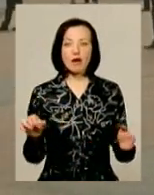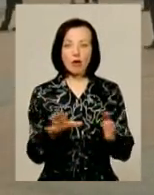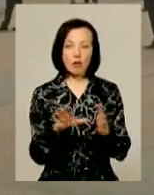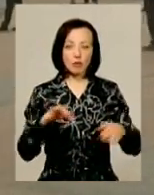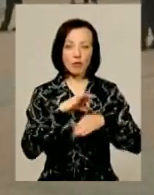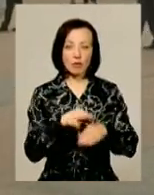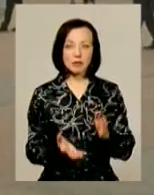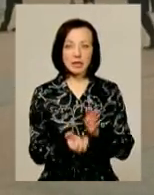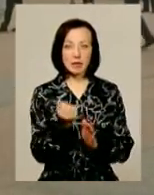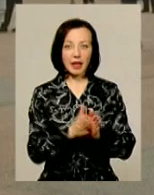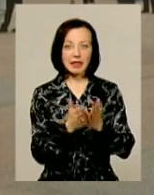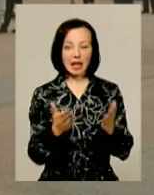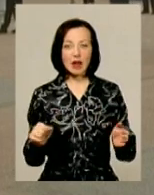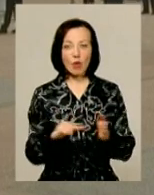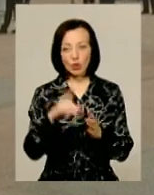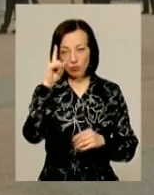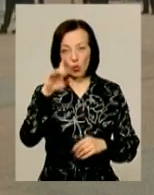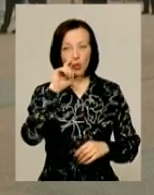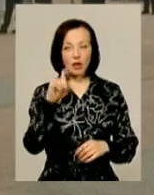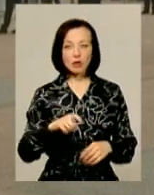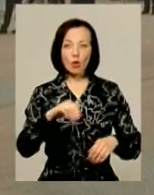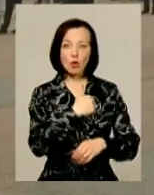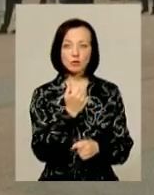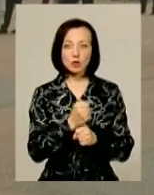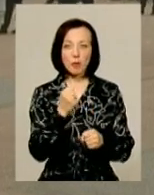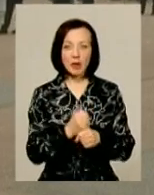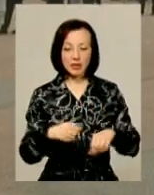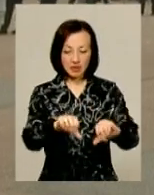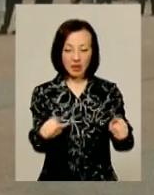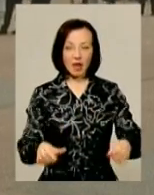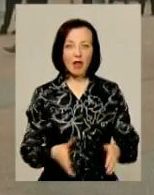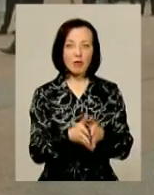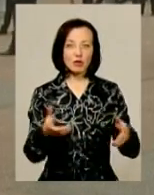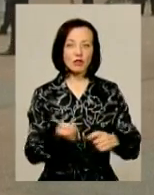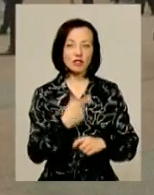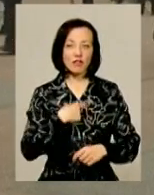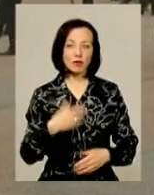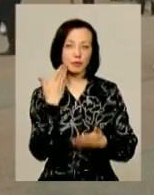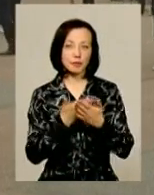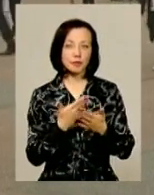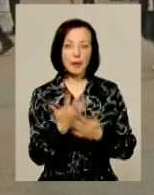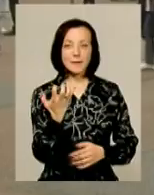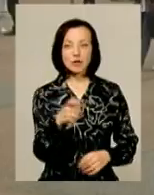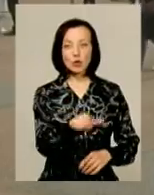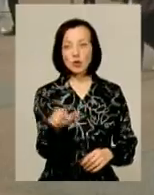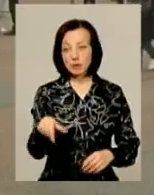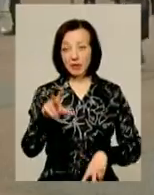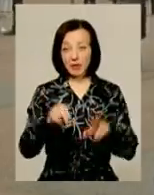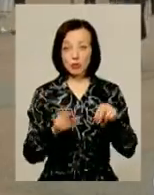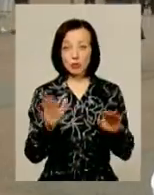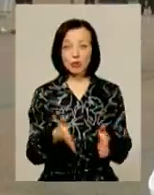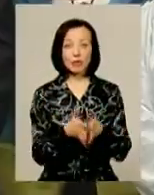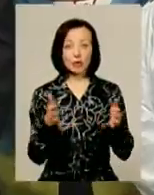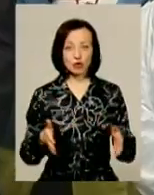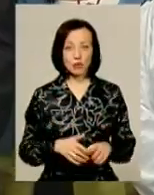за підтримки Книги рекордів України, хочемо зробити найбільшу вишиванку із людей у вишиванках, розраховуємо десь орієнтовно на 500 осіб, надіємося буде